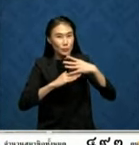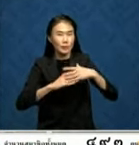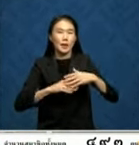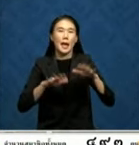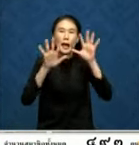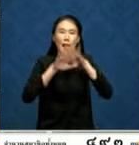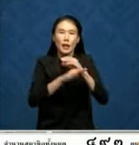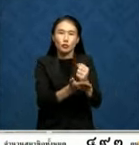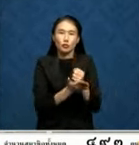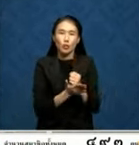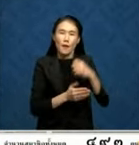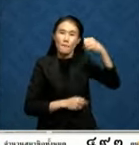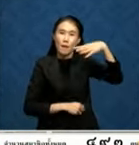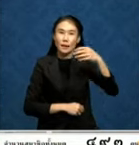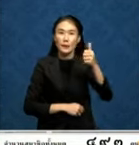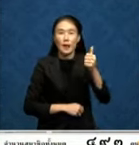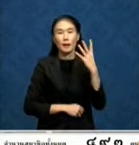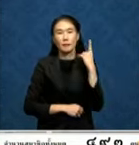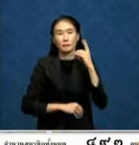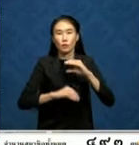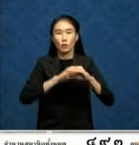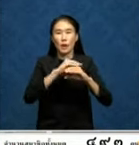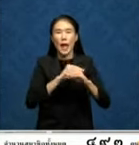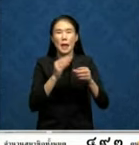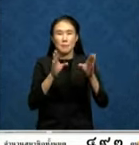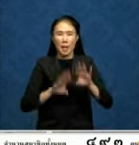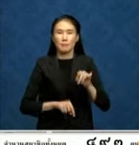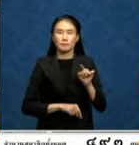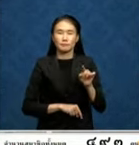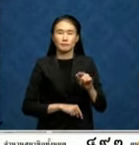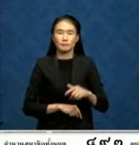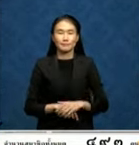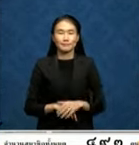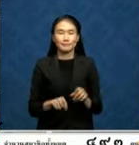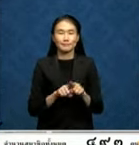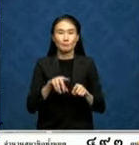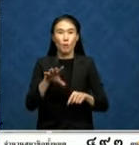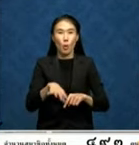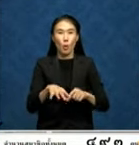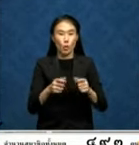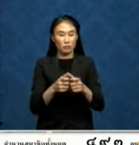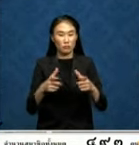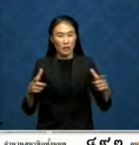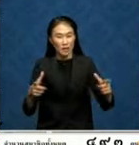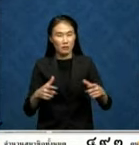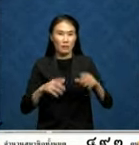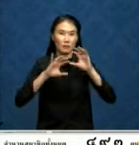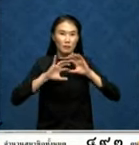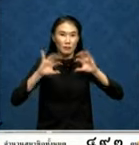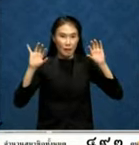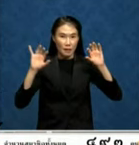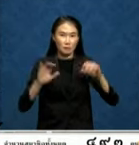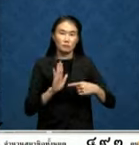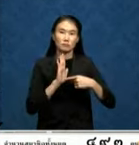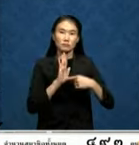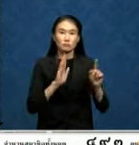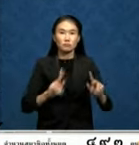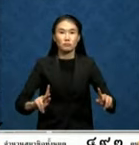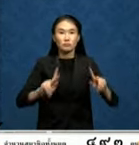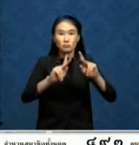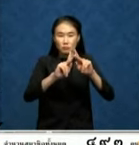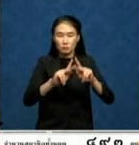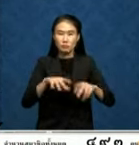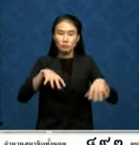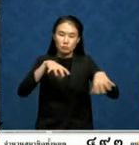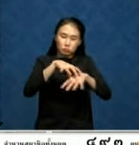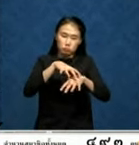ชนผมเคยได้ยินโครงการลักษณะนี้นะครับองค์กรขนาดใหญ่หน่วยงานภาครัฐไม่ว่าจะเป็นกระทรวงทบวงกร